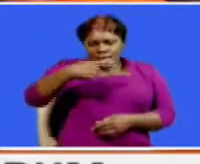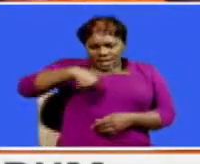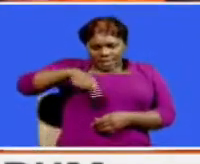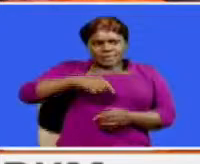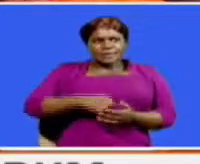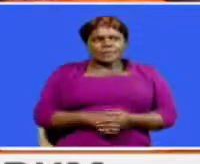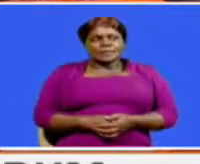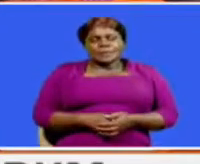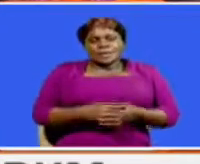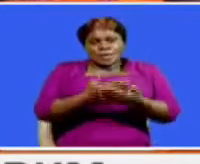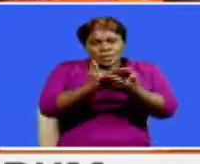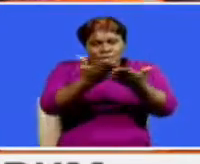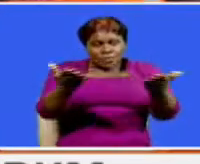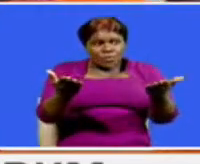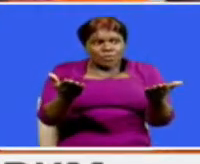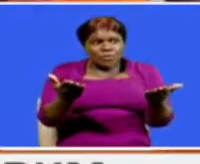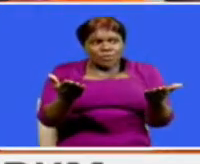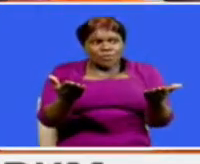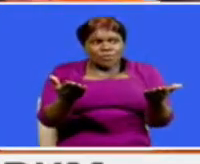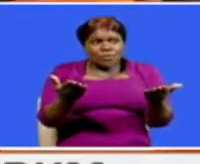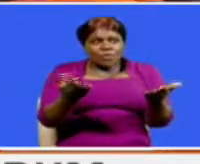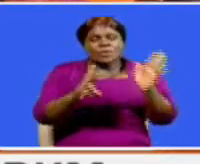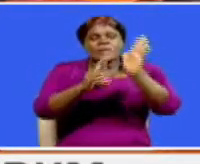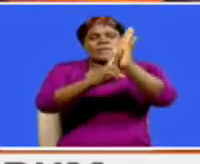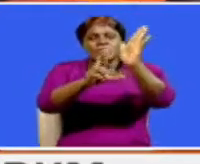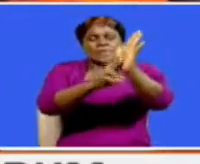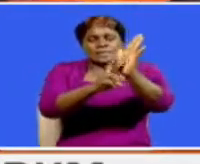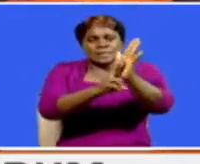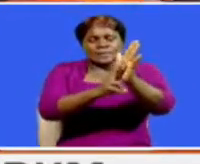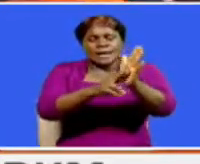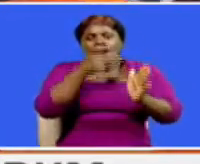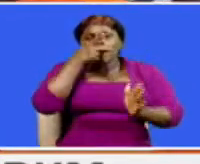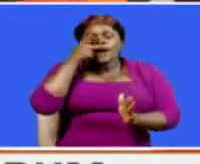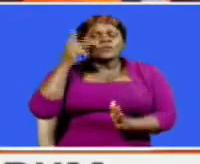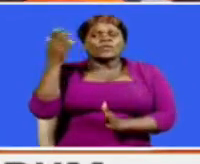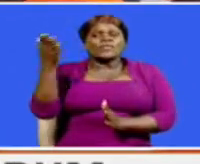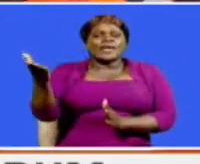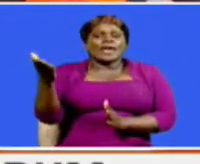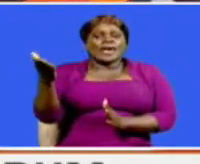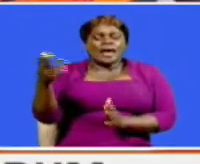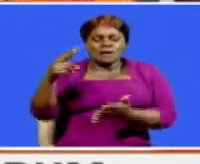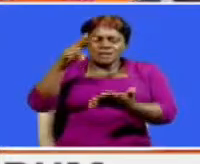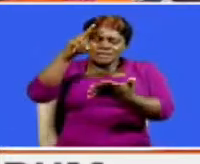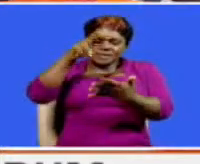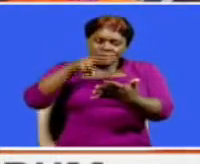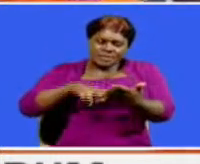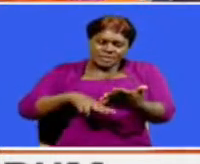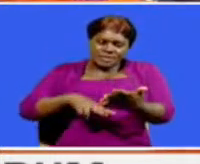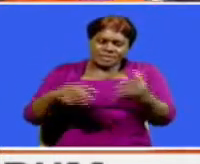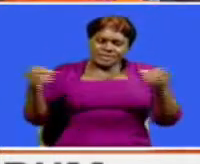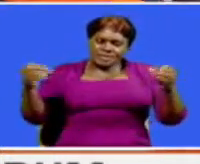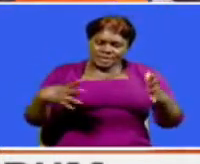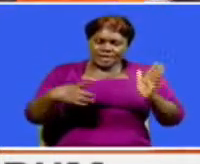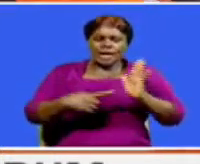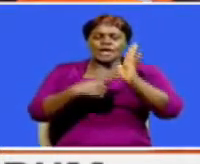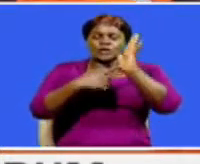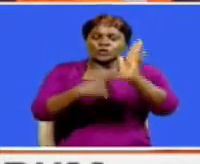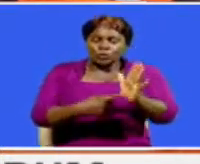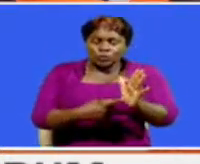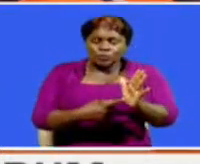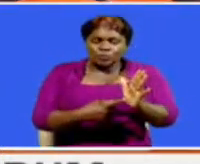juzi kwamba yale ambayo representative wetu Mheshimiwa Kalonzo amepitia through na umetuonyesha